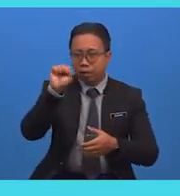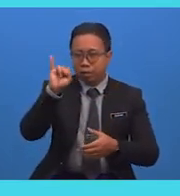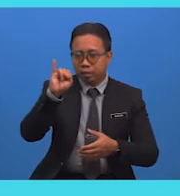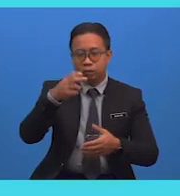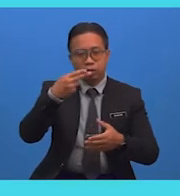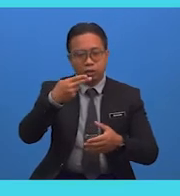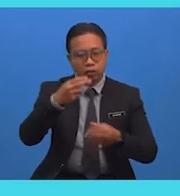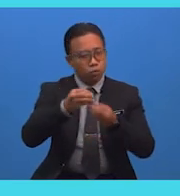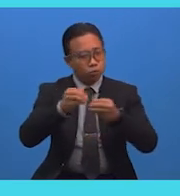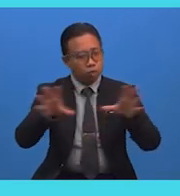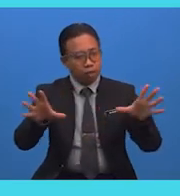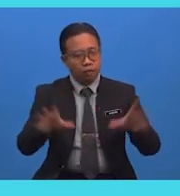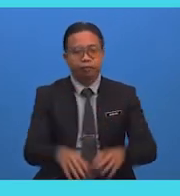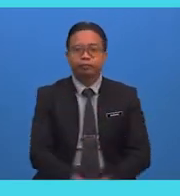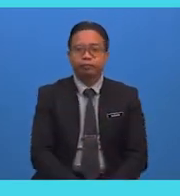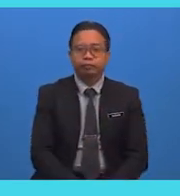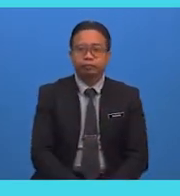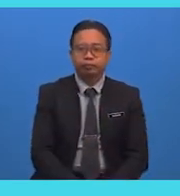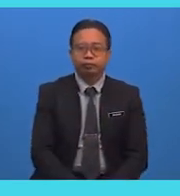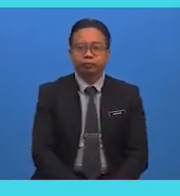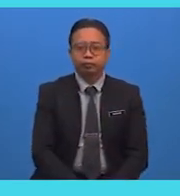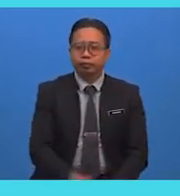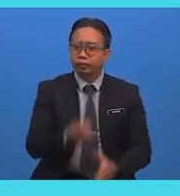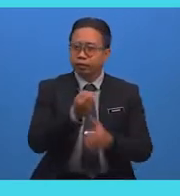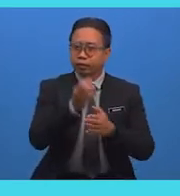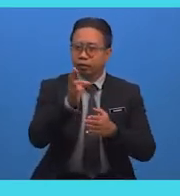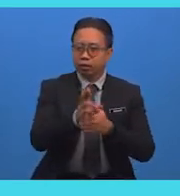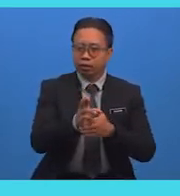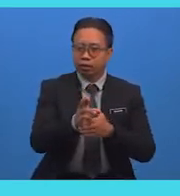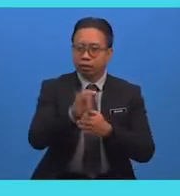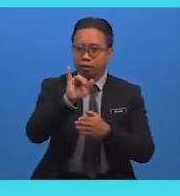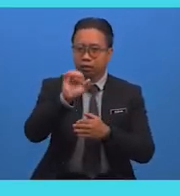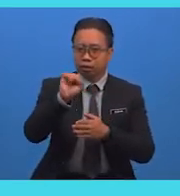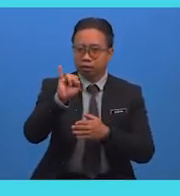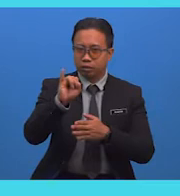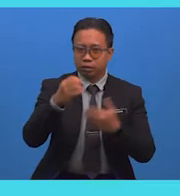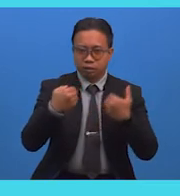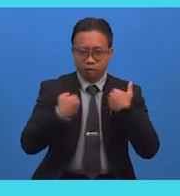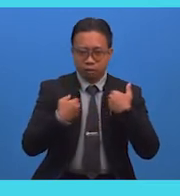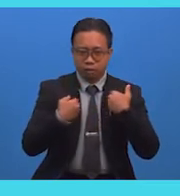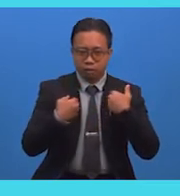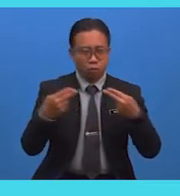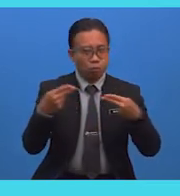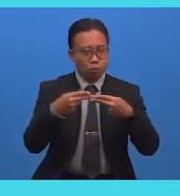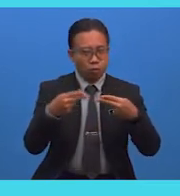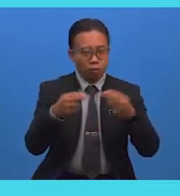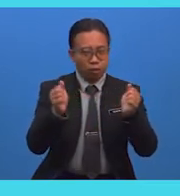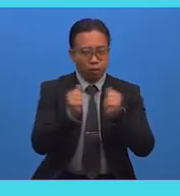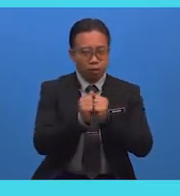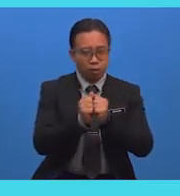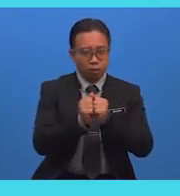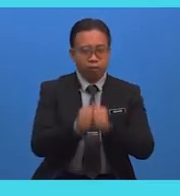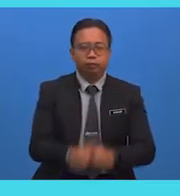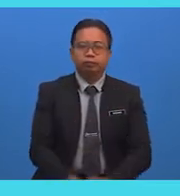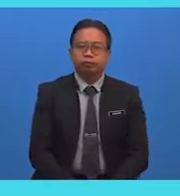H bermaksud huraian. Antara isi dan huraian pula perlu dihubungkan dengan